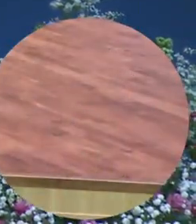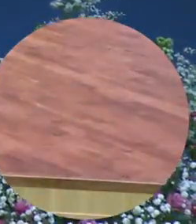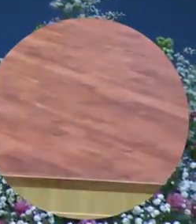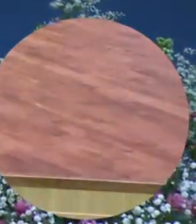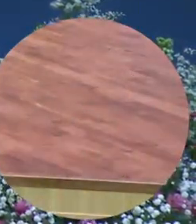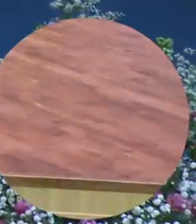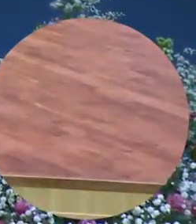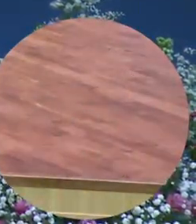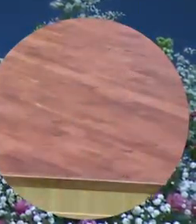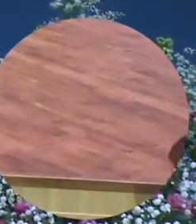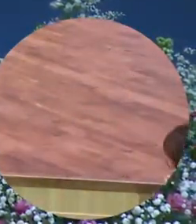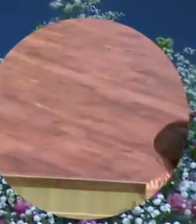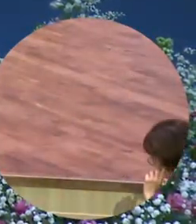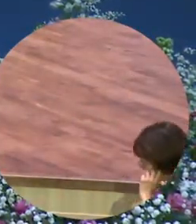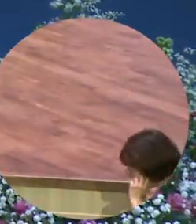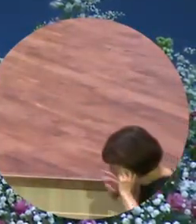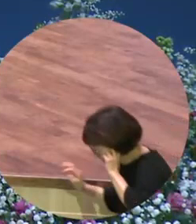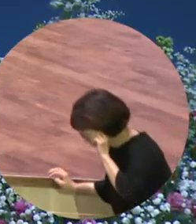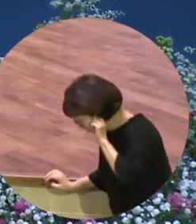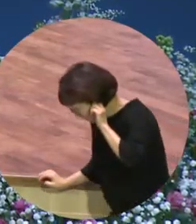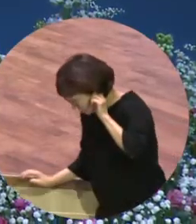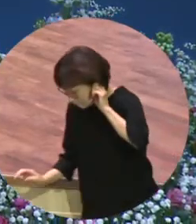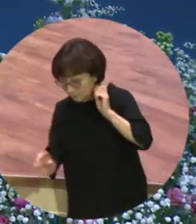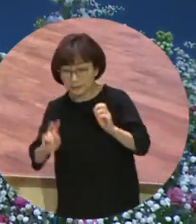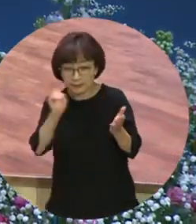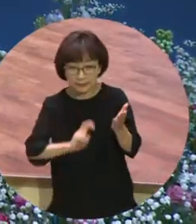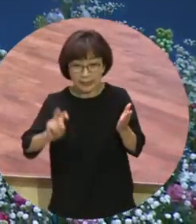우리도 찬양합시다. 깊은 기도 찬양합니다.